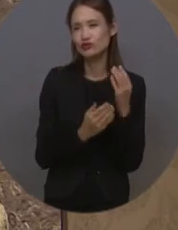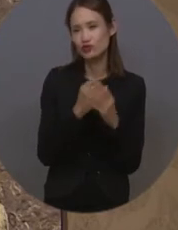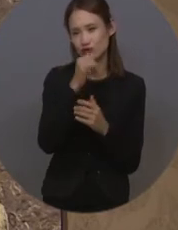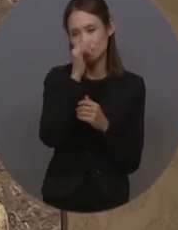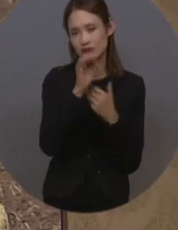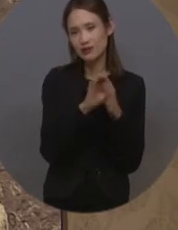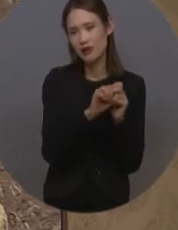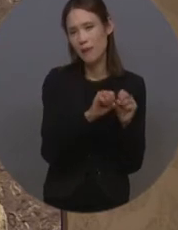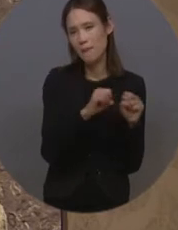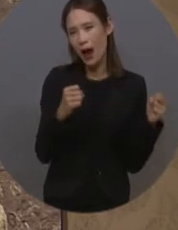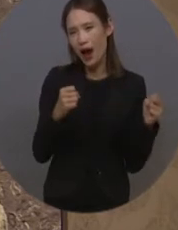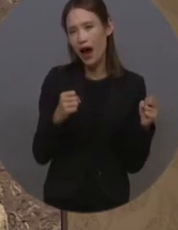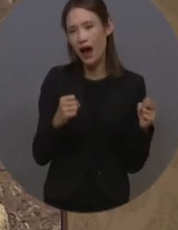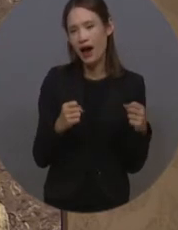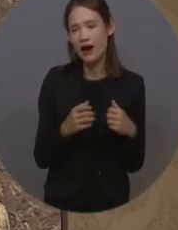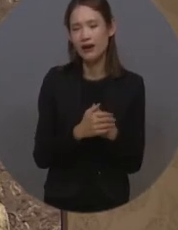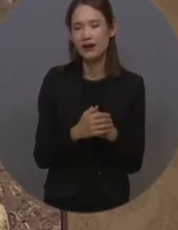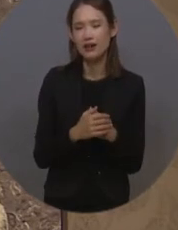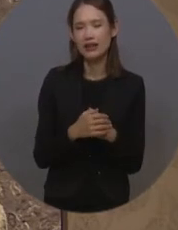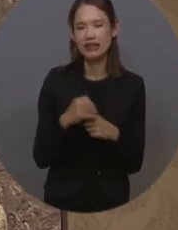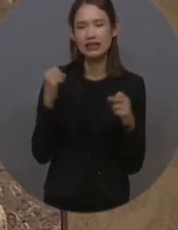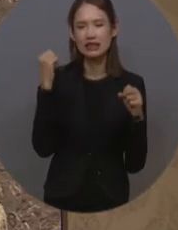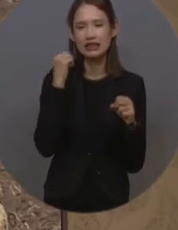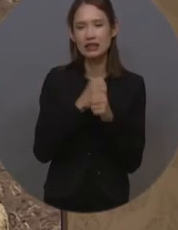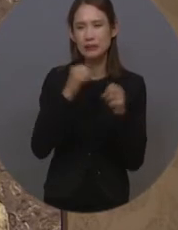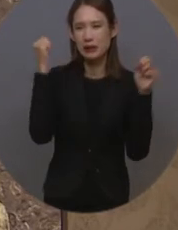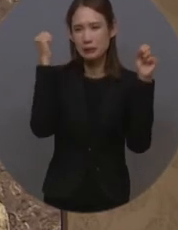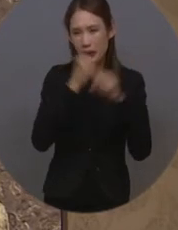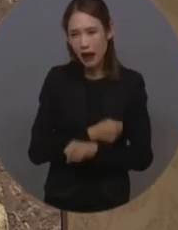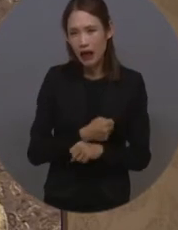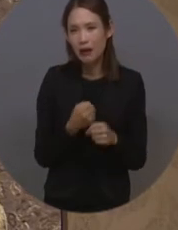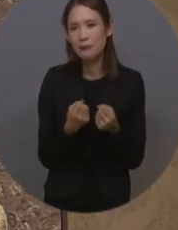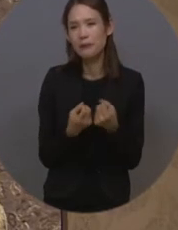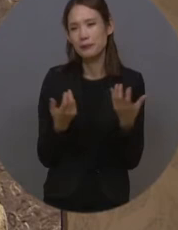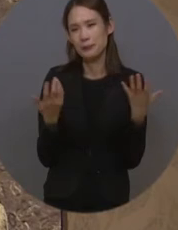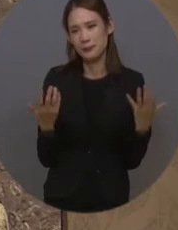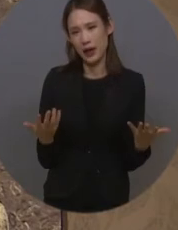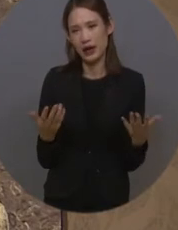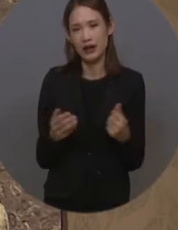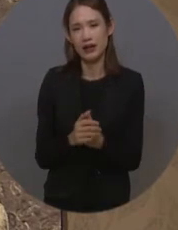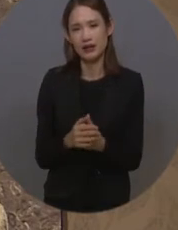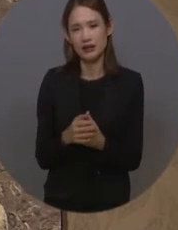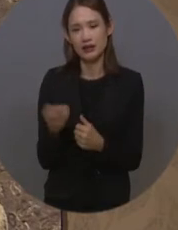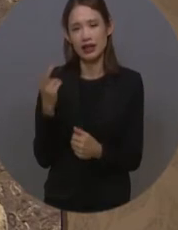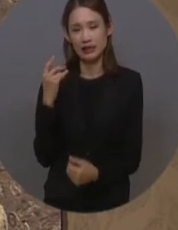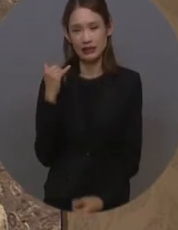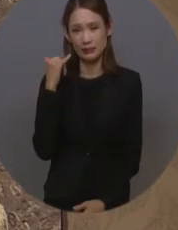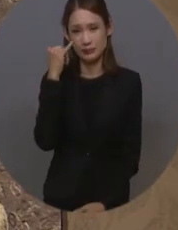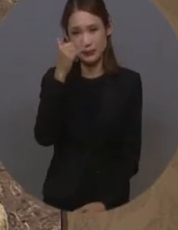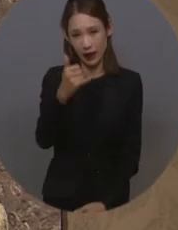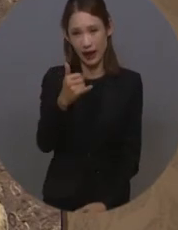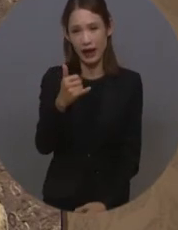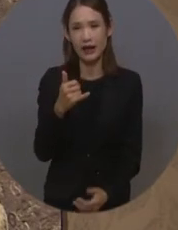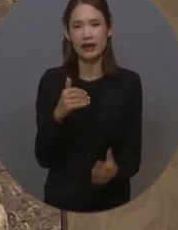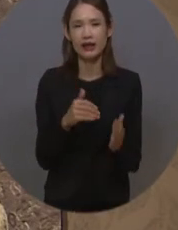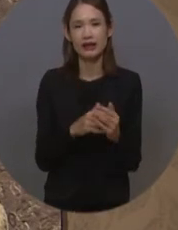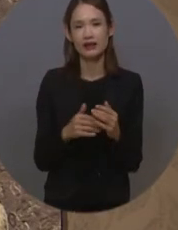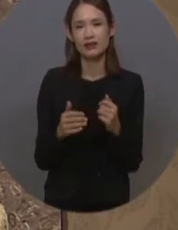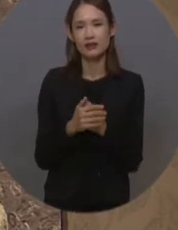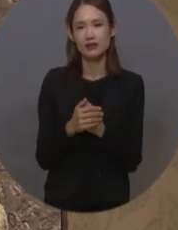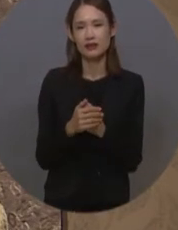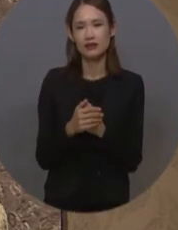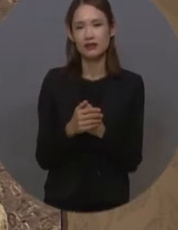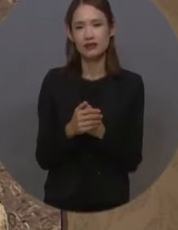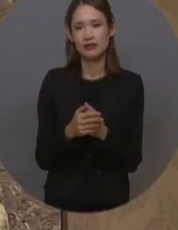날 건데 네. 이미 회사는 망하고 없었는데 어떻게 할까나 하다가 예. 다시 걸었죠 전화를.